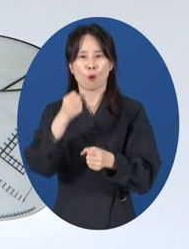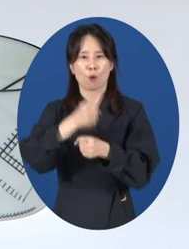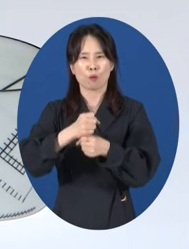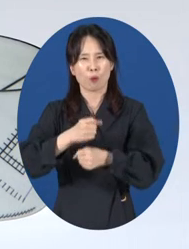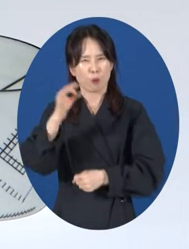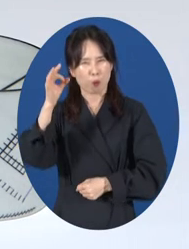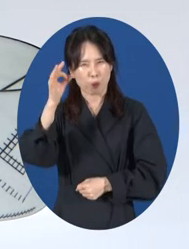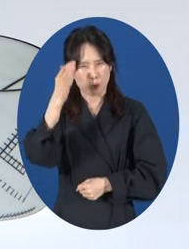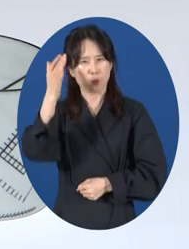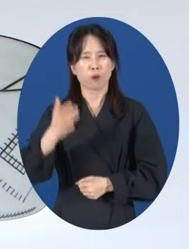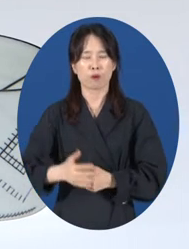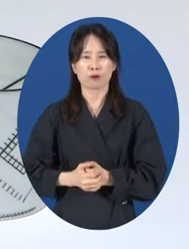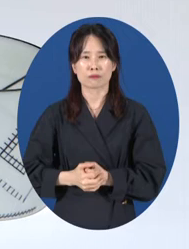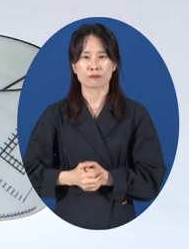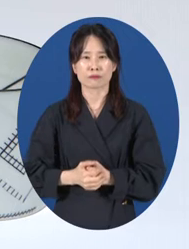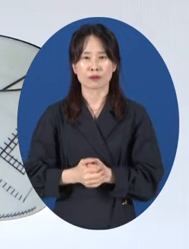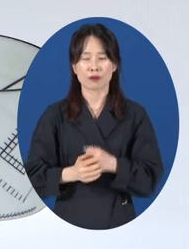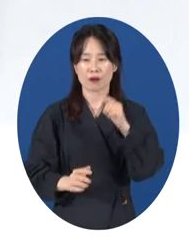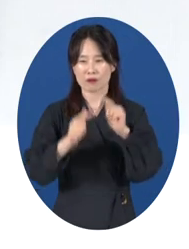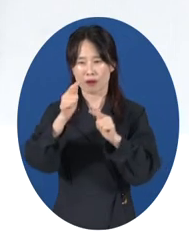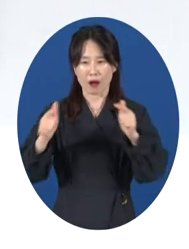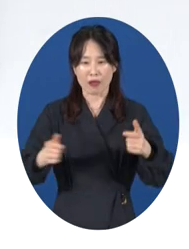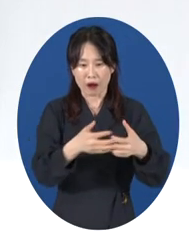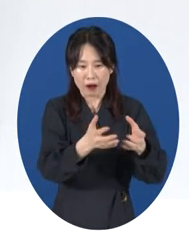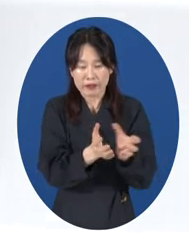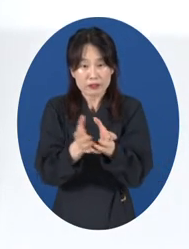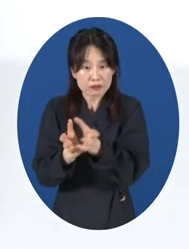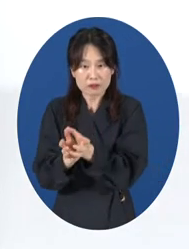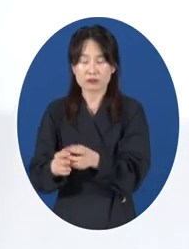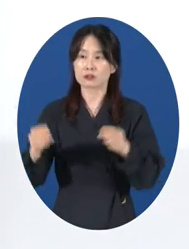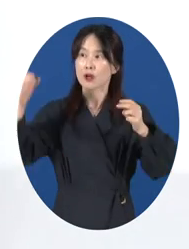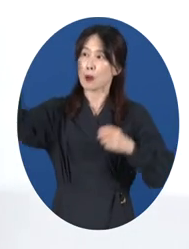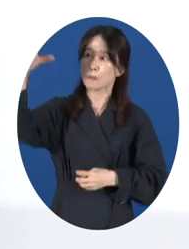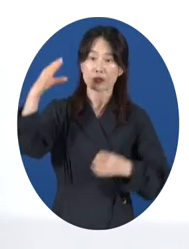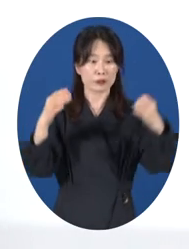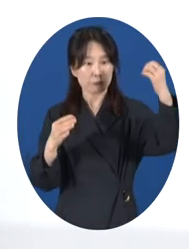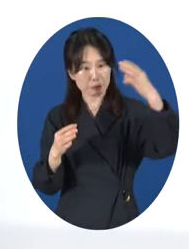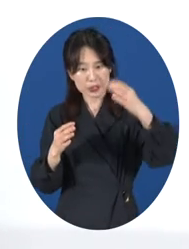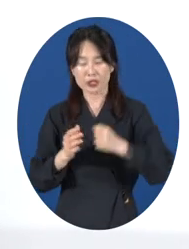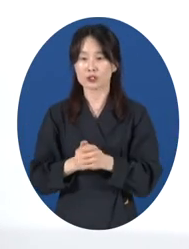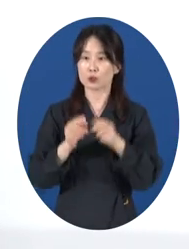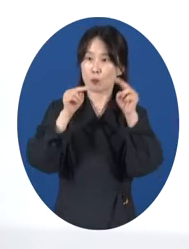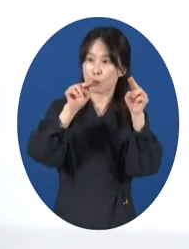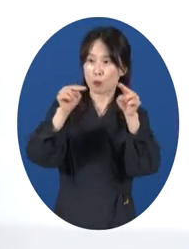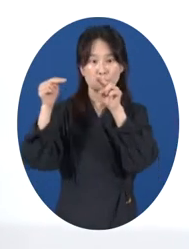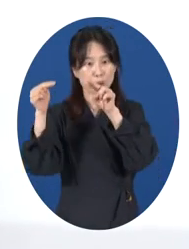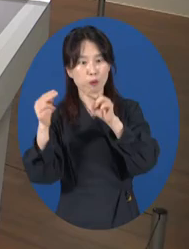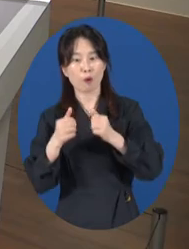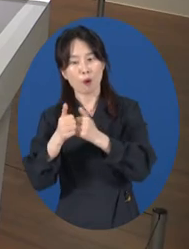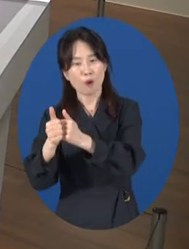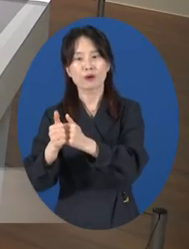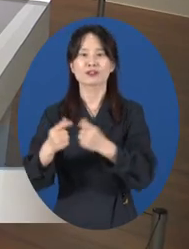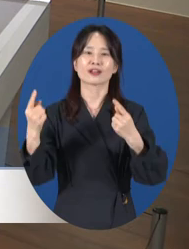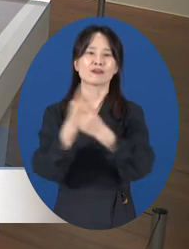보여줍니다. 크기가 다양한 용기들은 빛의 방향이나 시선의 각도에 따라 다양하게 변주합니다.